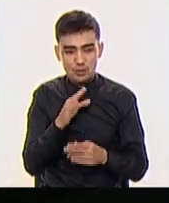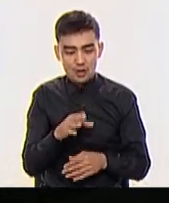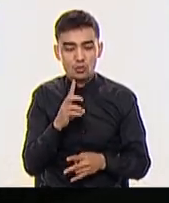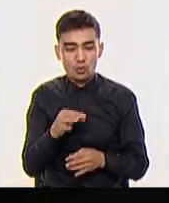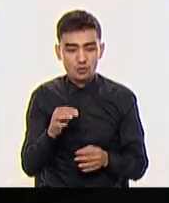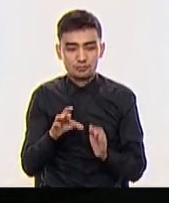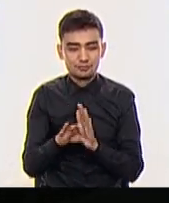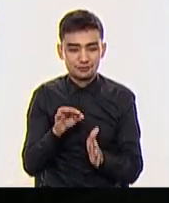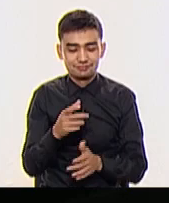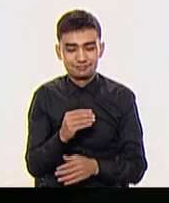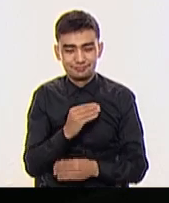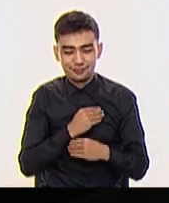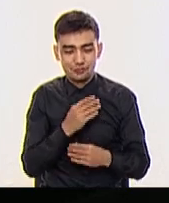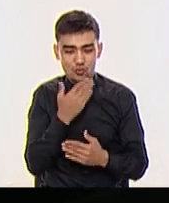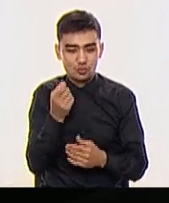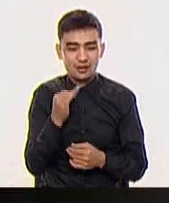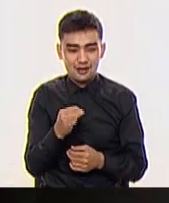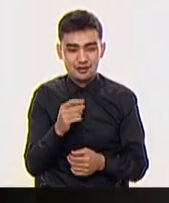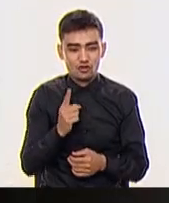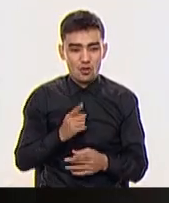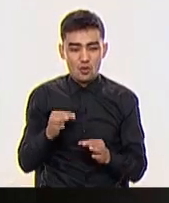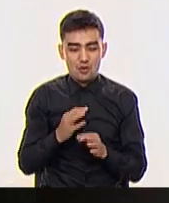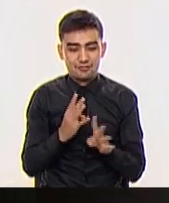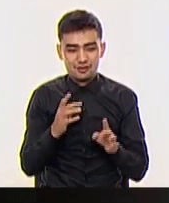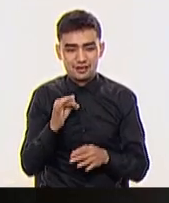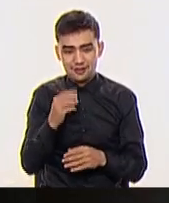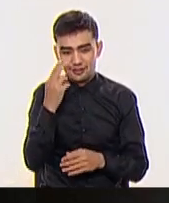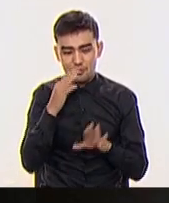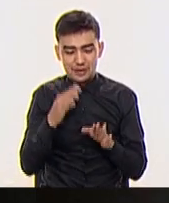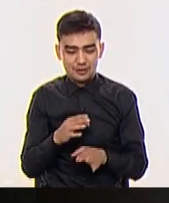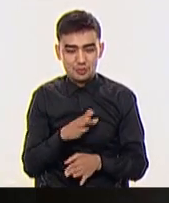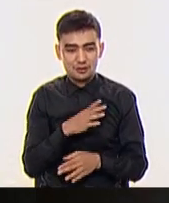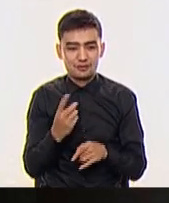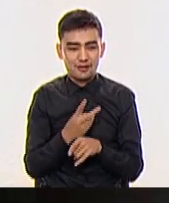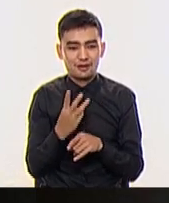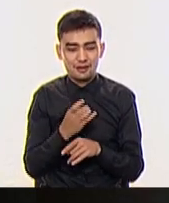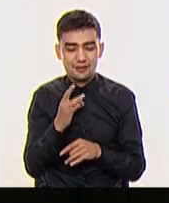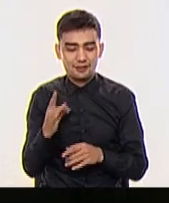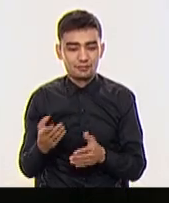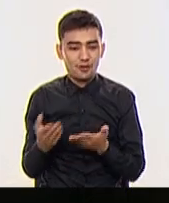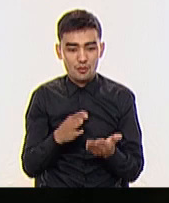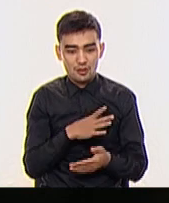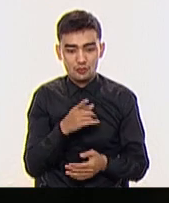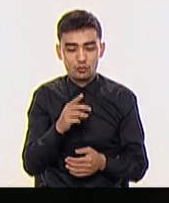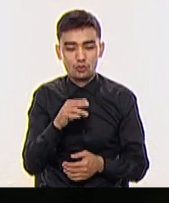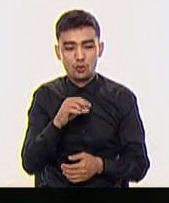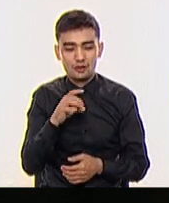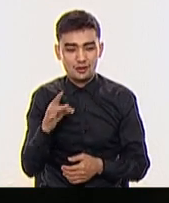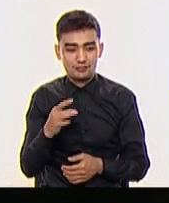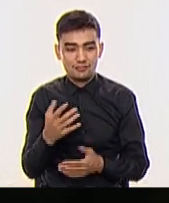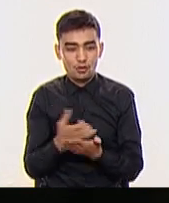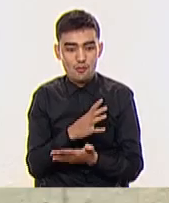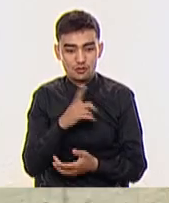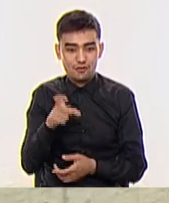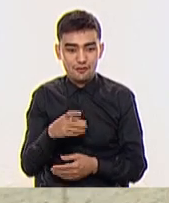ему не подобрали. Он рассказывает, что в лист ожидания его поставили в столице и даже несколько раз приглашали, когда появлялся донор, но все тщетно.